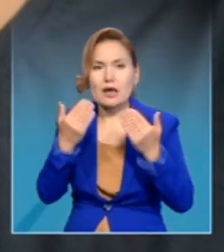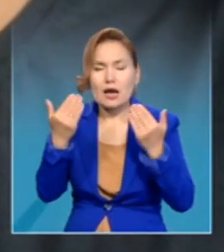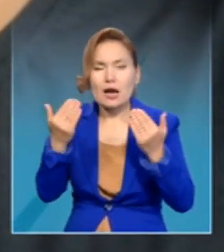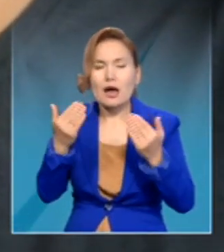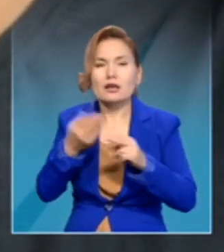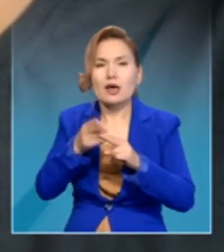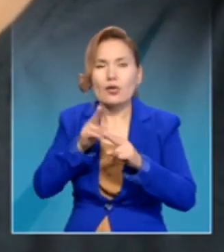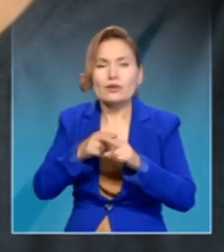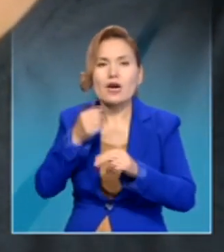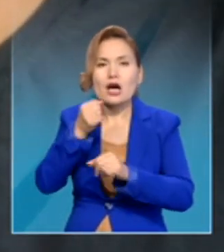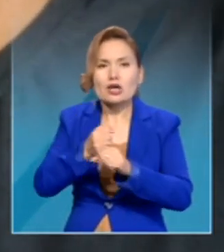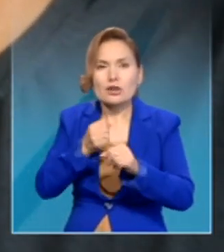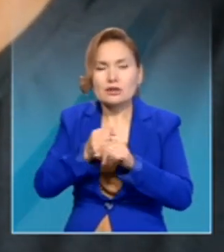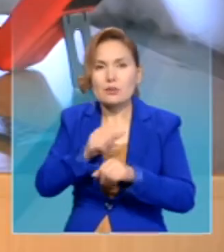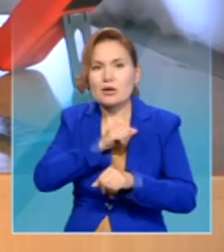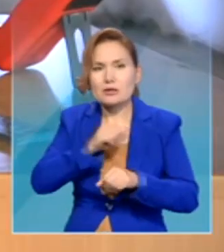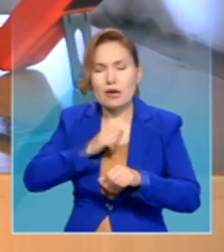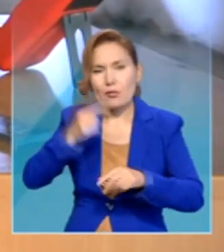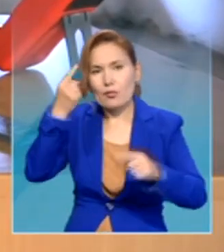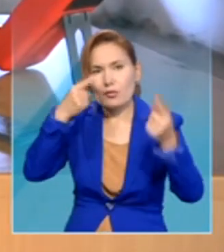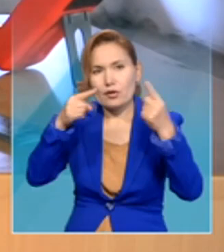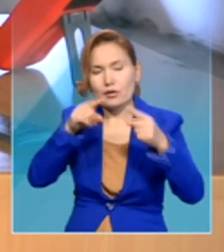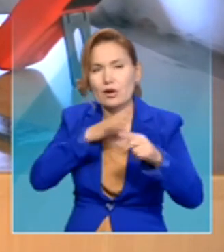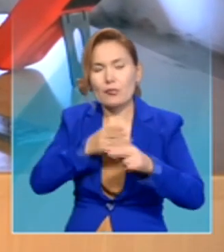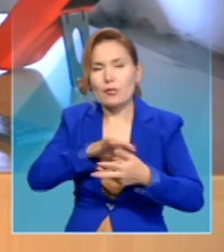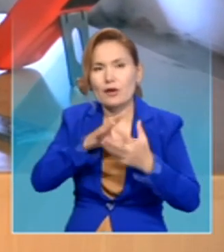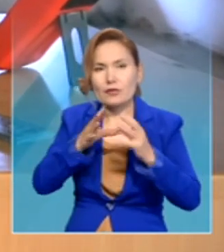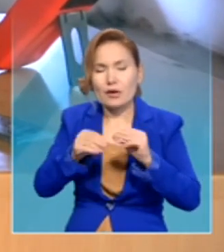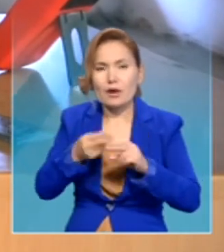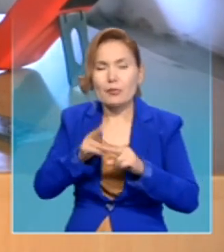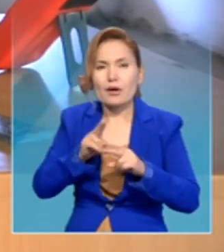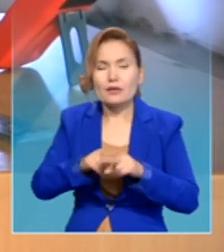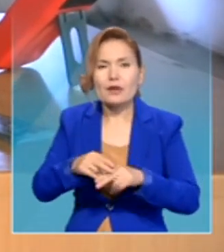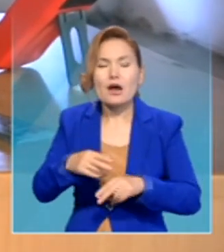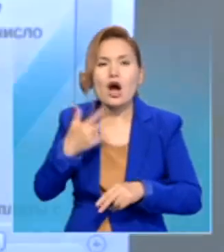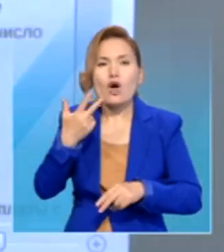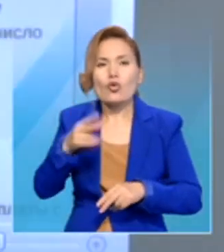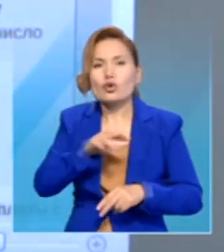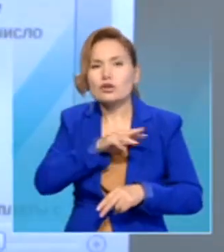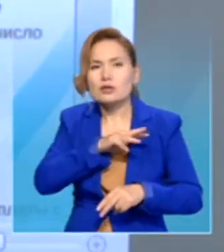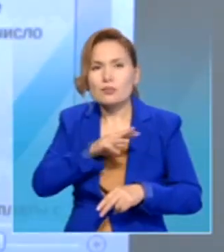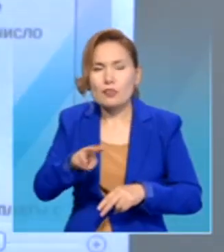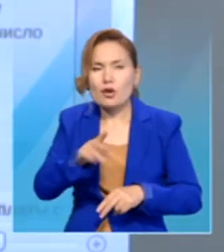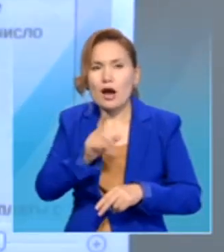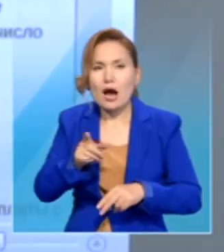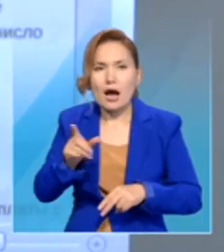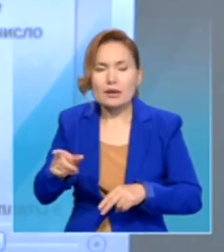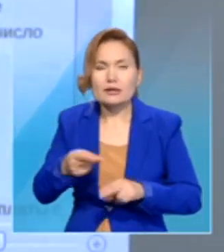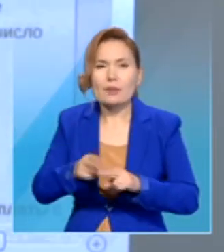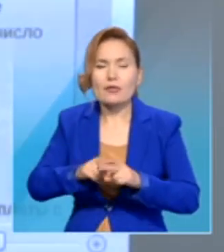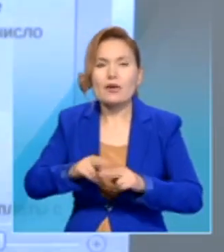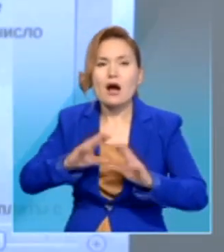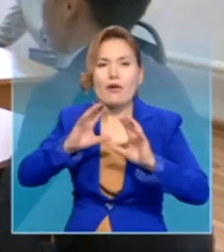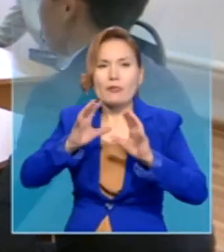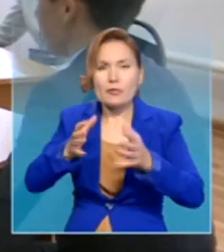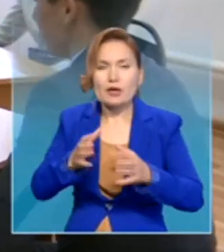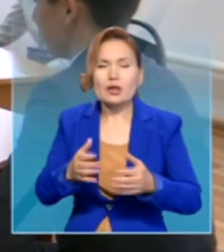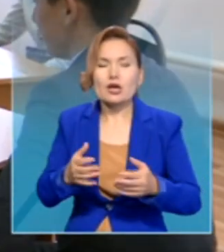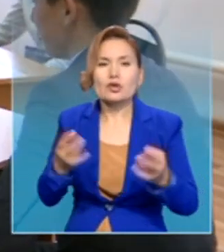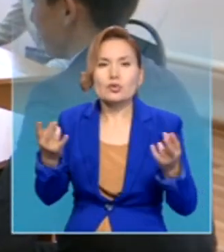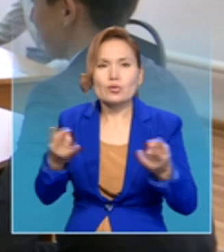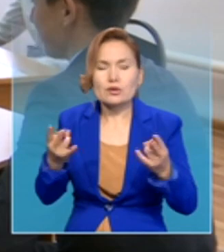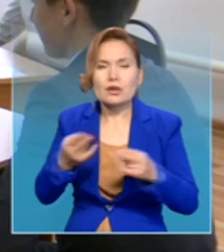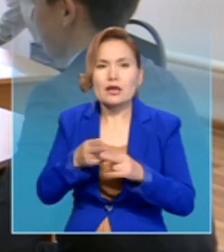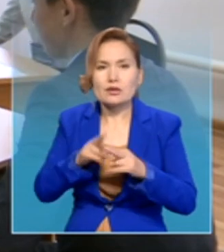шетелдік басылымдарды оқу кезінде туған. Сол мақалада әлемде 30 миллион адамның протезге мұқтаж екенін оқып біледі. Мұхамеджан көп балалы